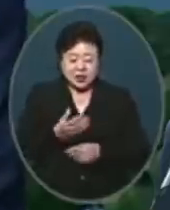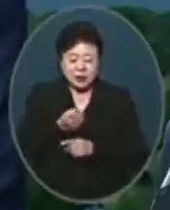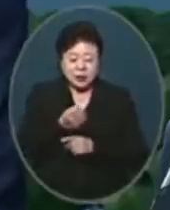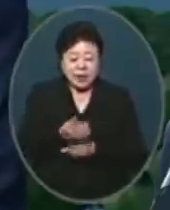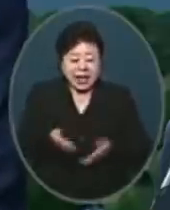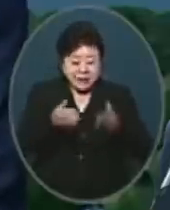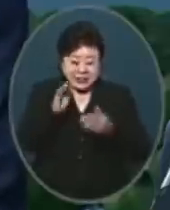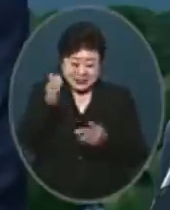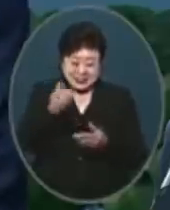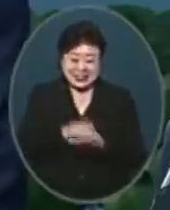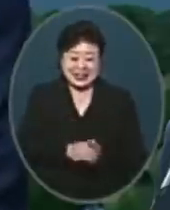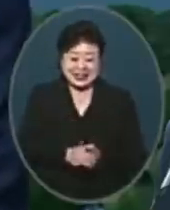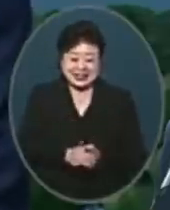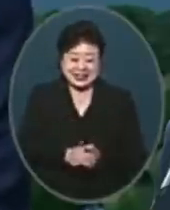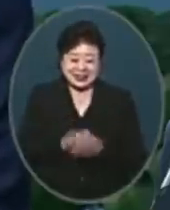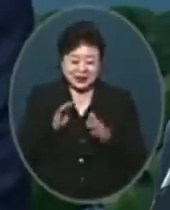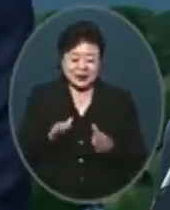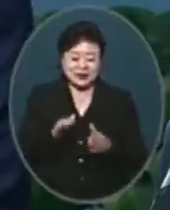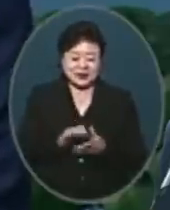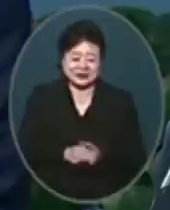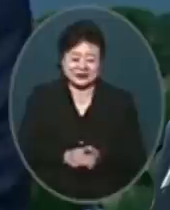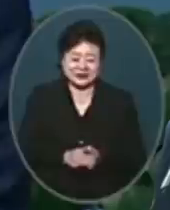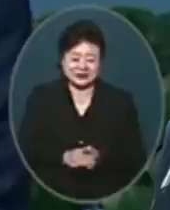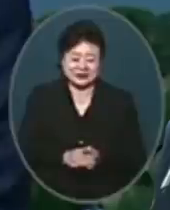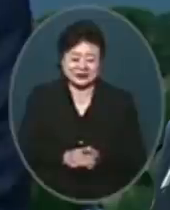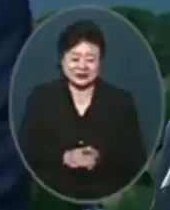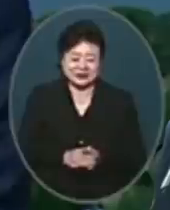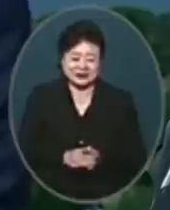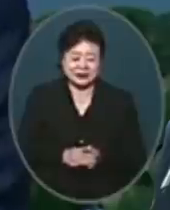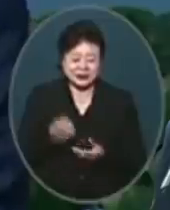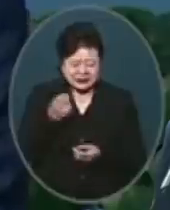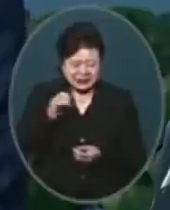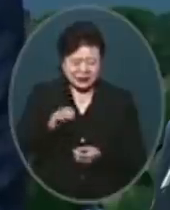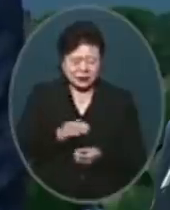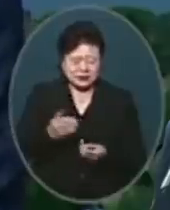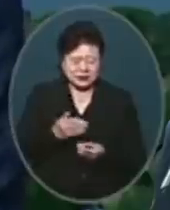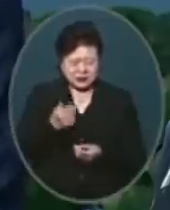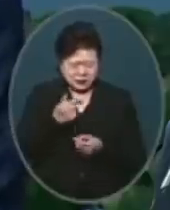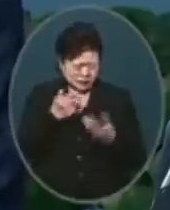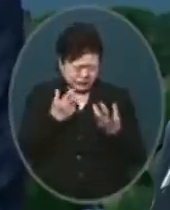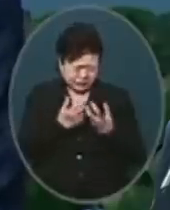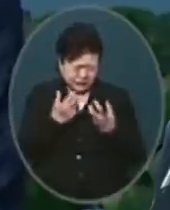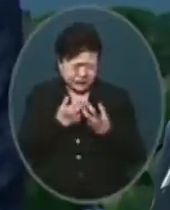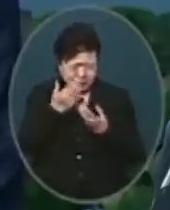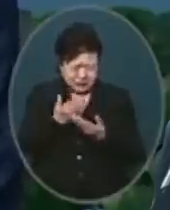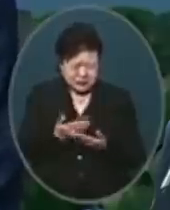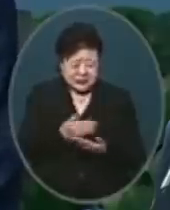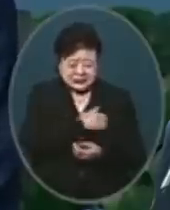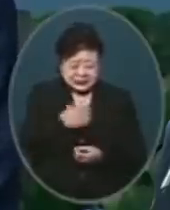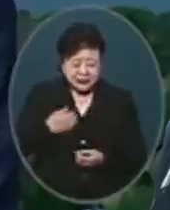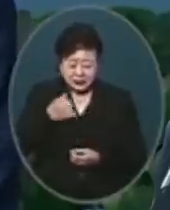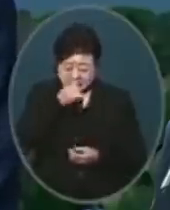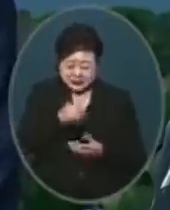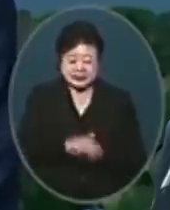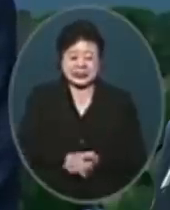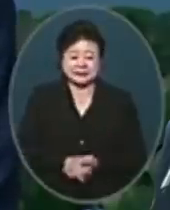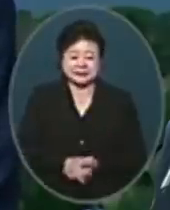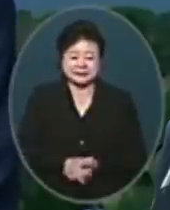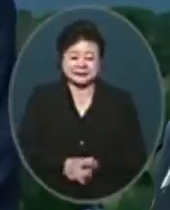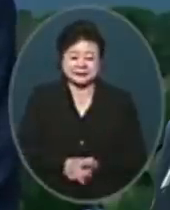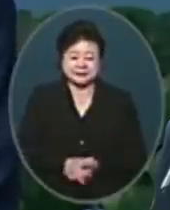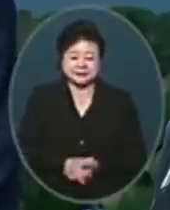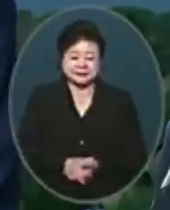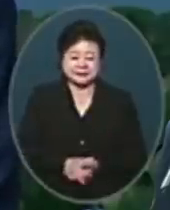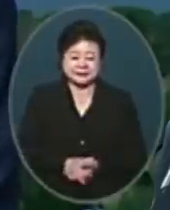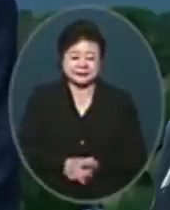것입니다. 영혼이 잘됨같이 범사에 잘됨에 강건하고 생명을 얻되 풍성에 얻을 자격이 있으니